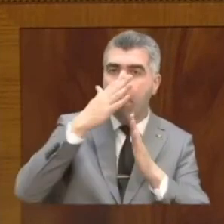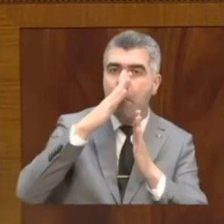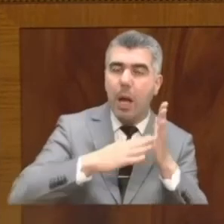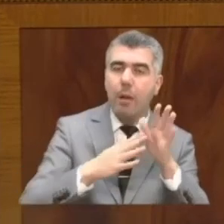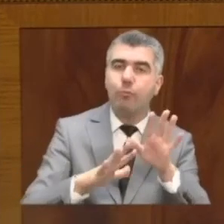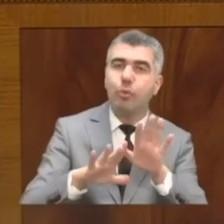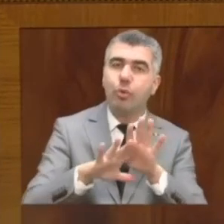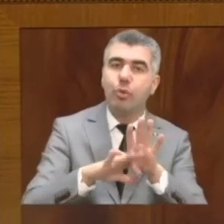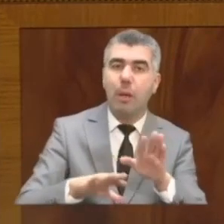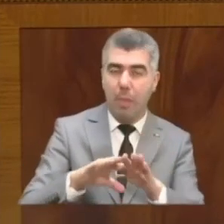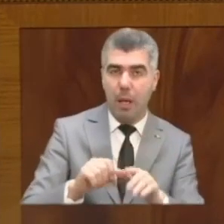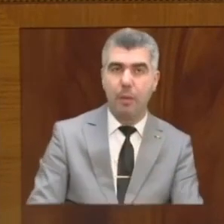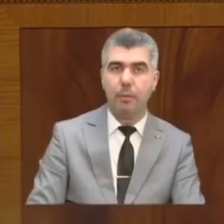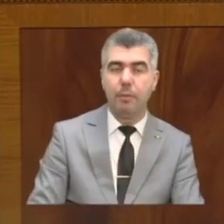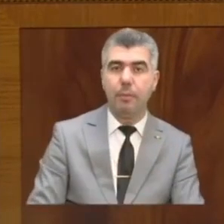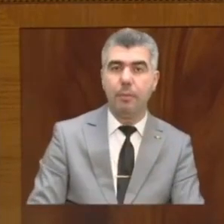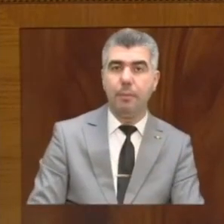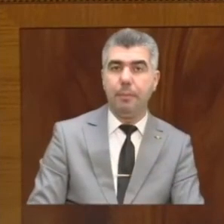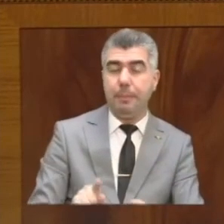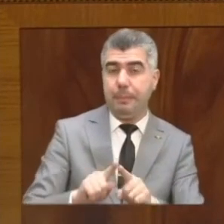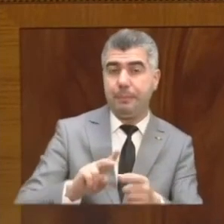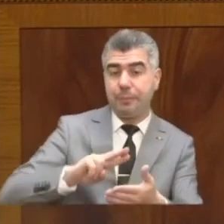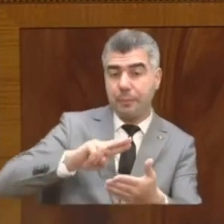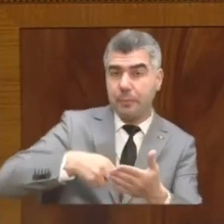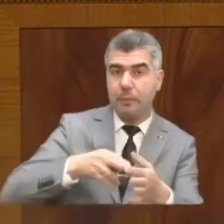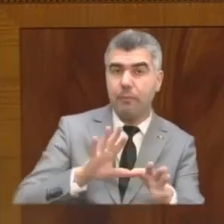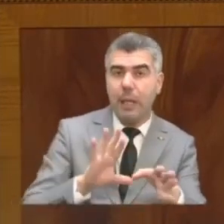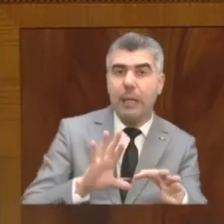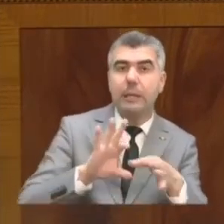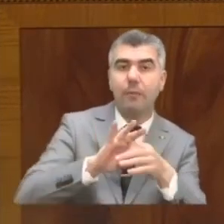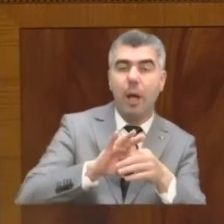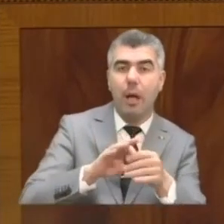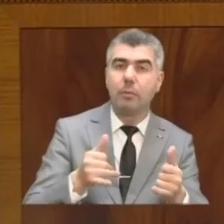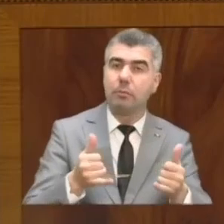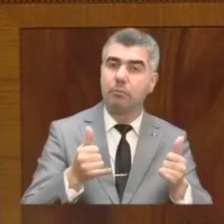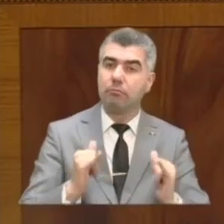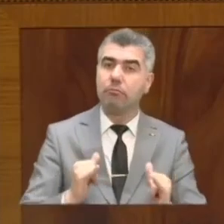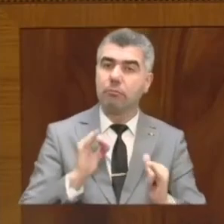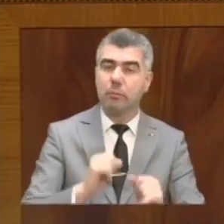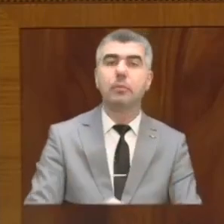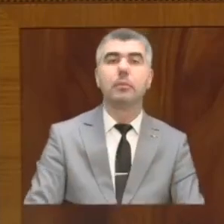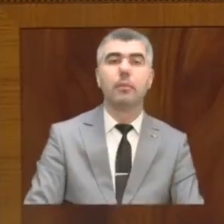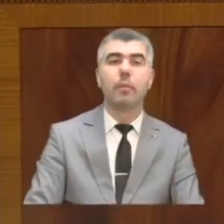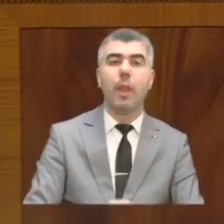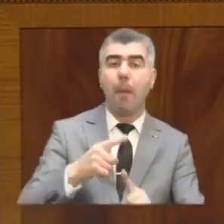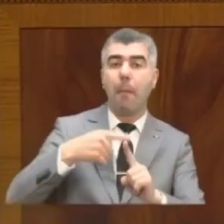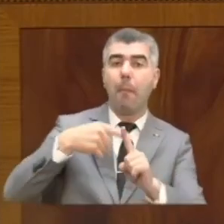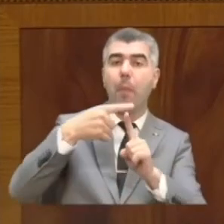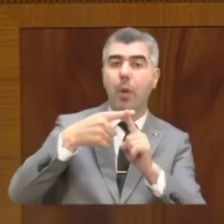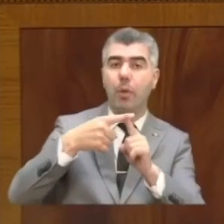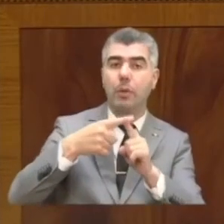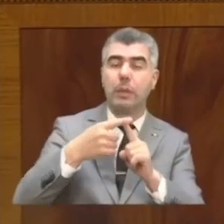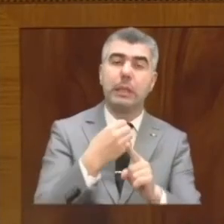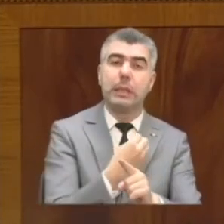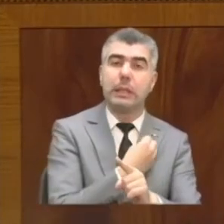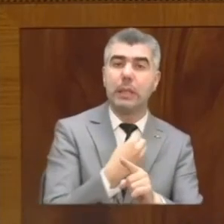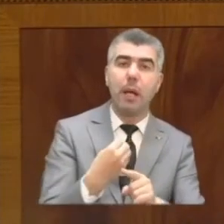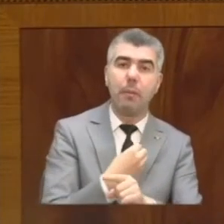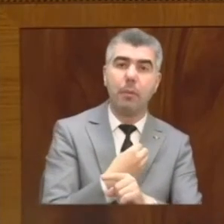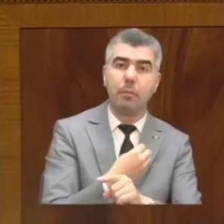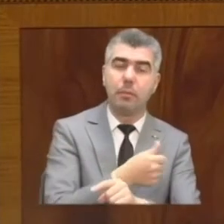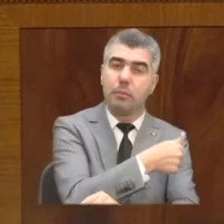هكذا فقد أشرفنا على توقيع اتفاقية الإطار لرفع من عدد الموارد البشرية العاملة